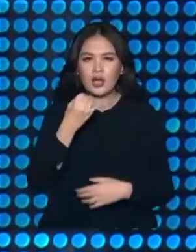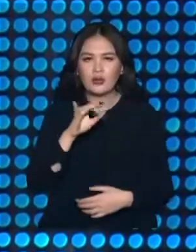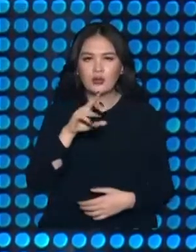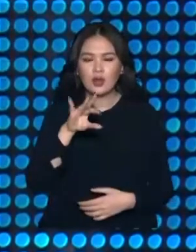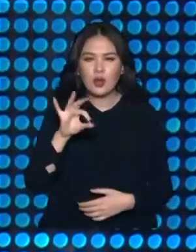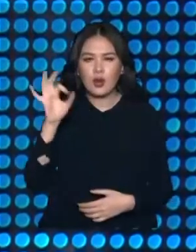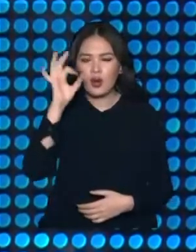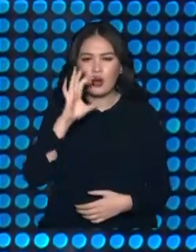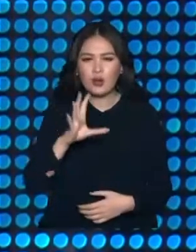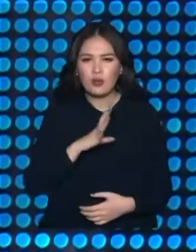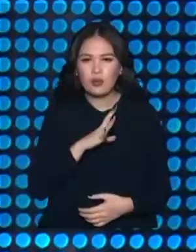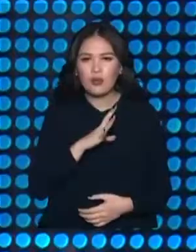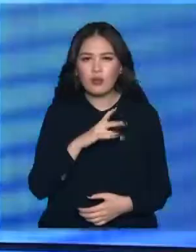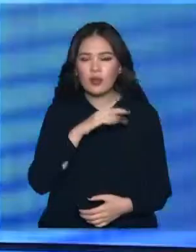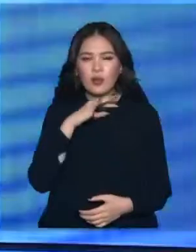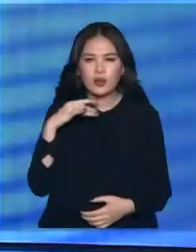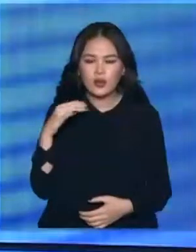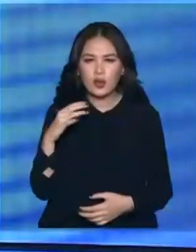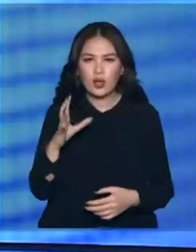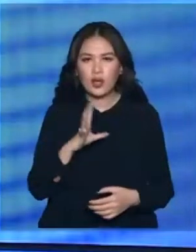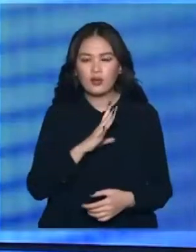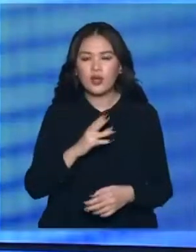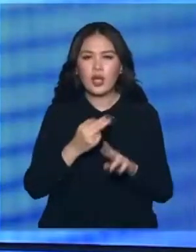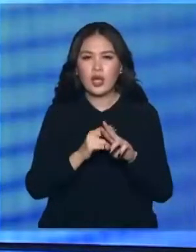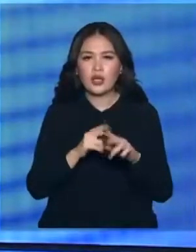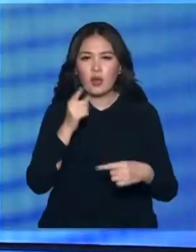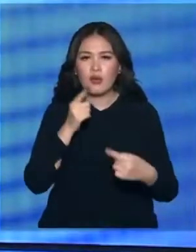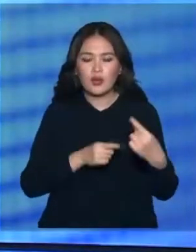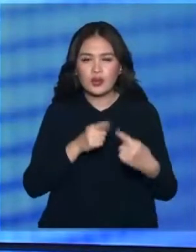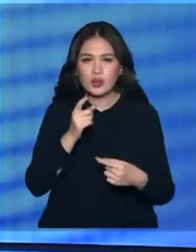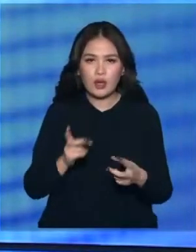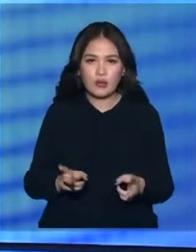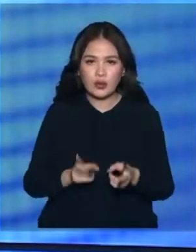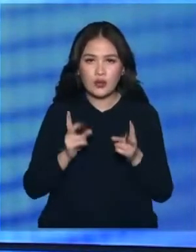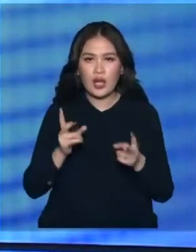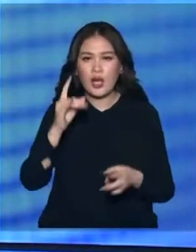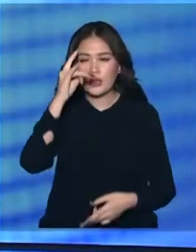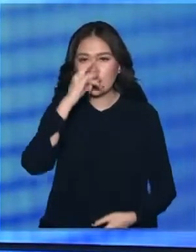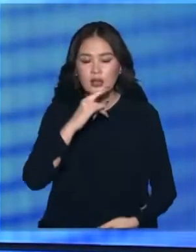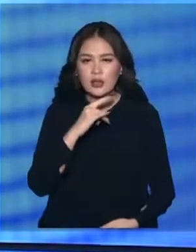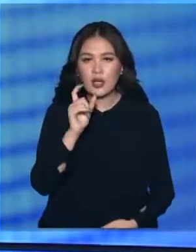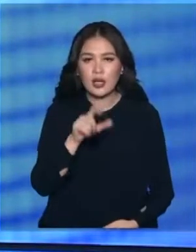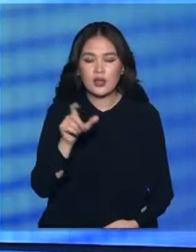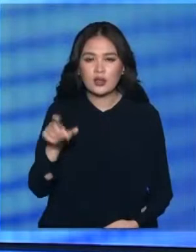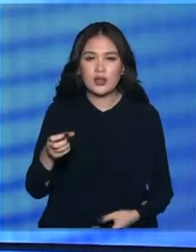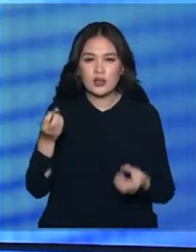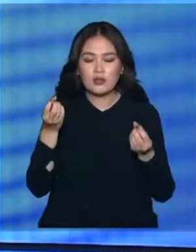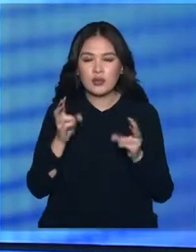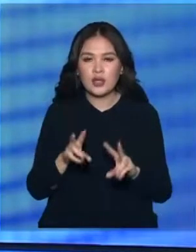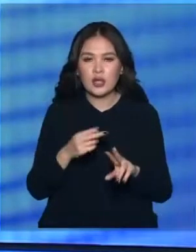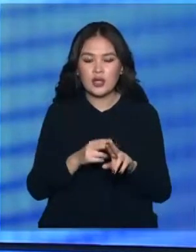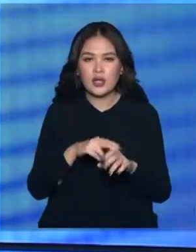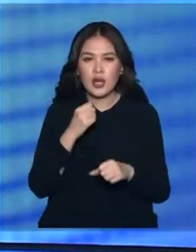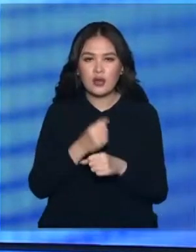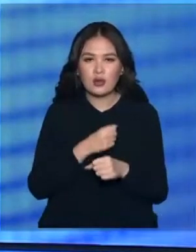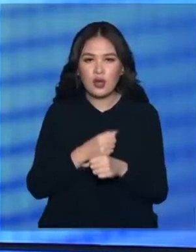компания подверглась массовым атакам. Чтобы бороться с киберпреступлениями, казахстанские IT-специалисты